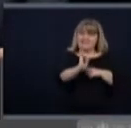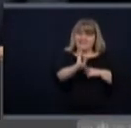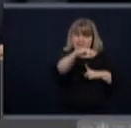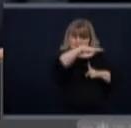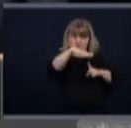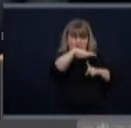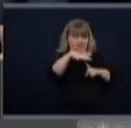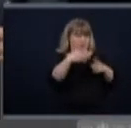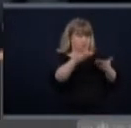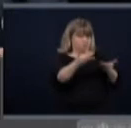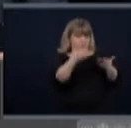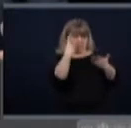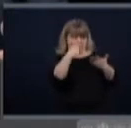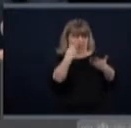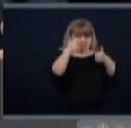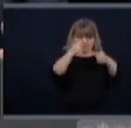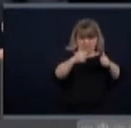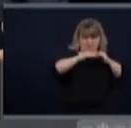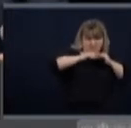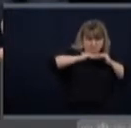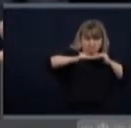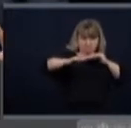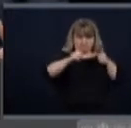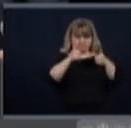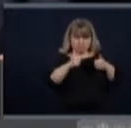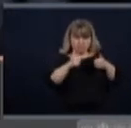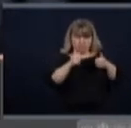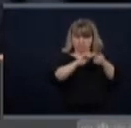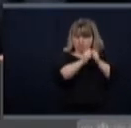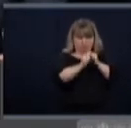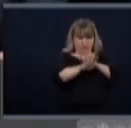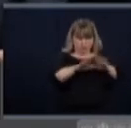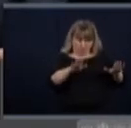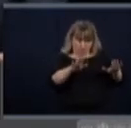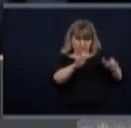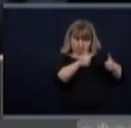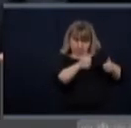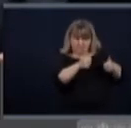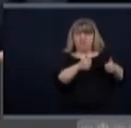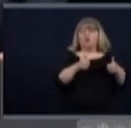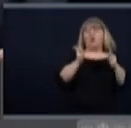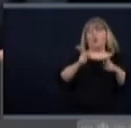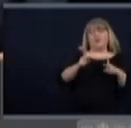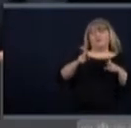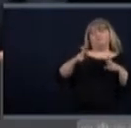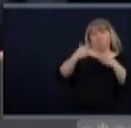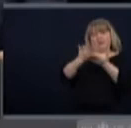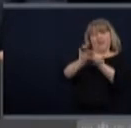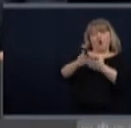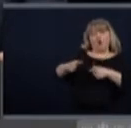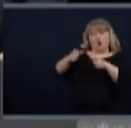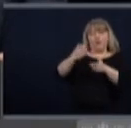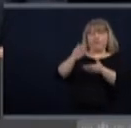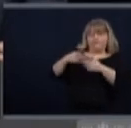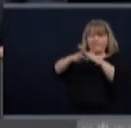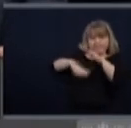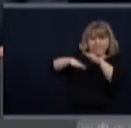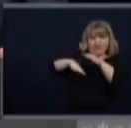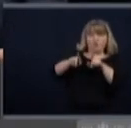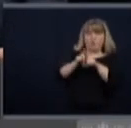situation reste comme actuellement, on va réouvrir les écoles primaires et les services de garderie